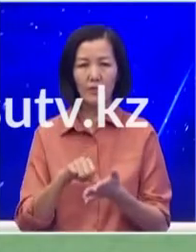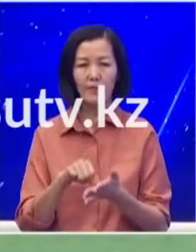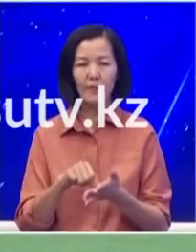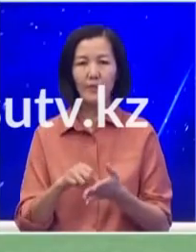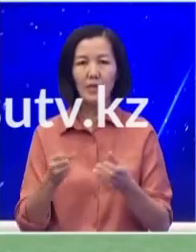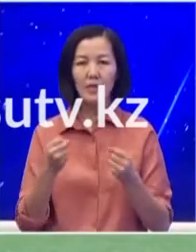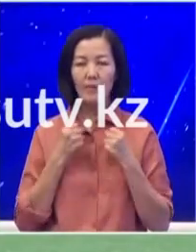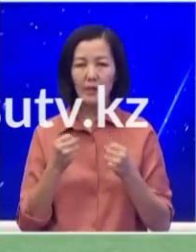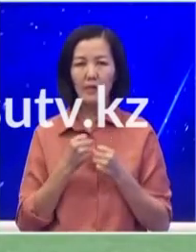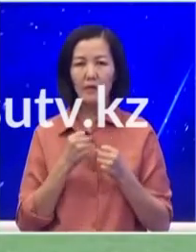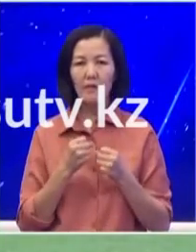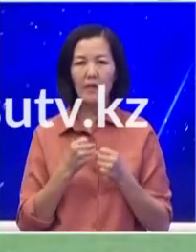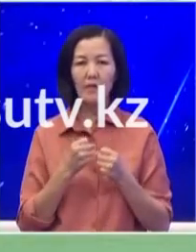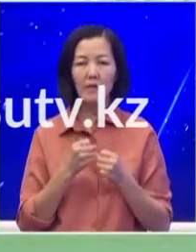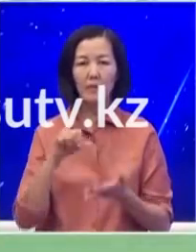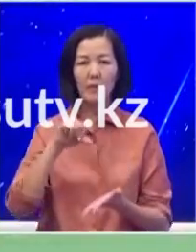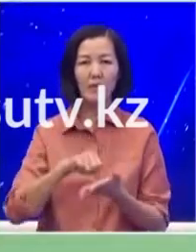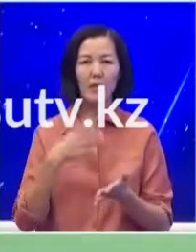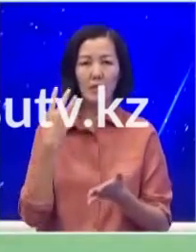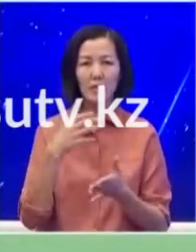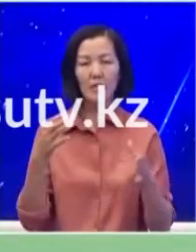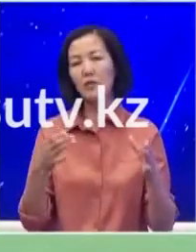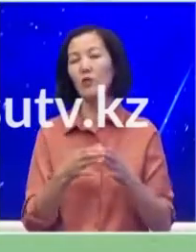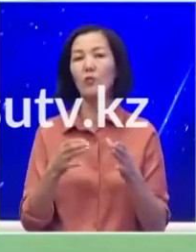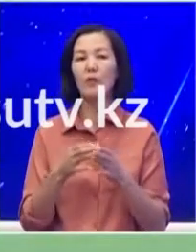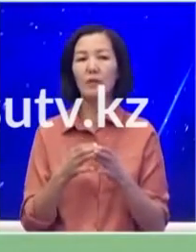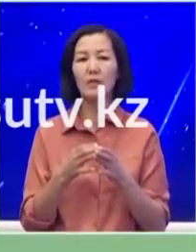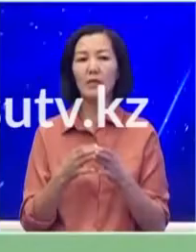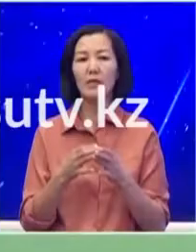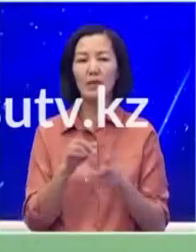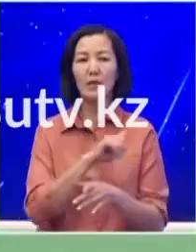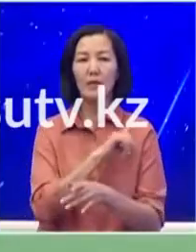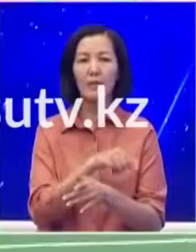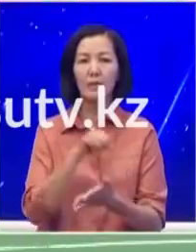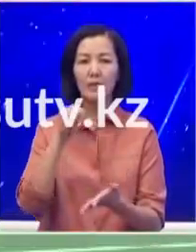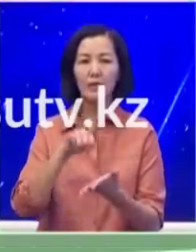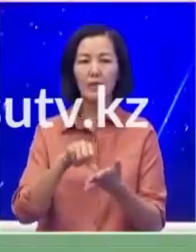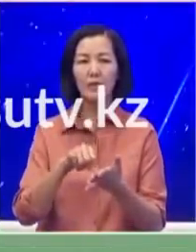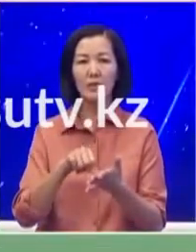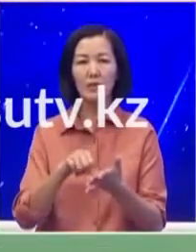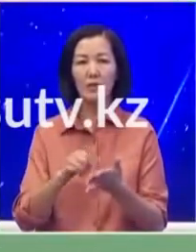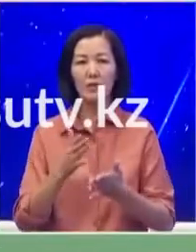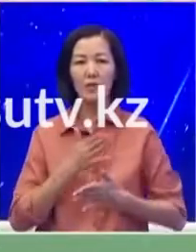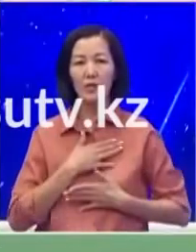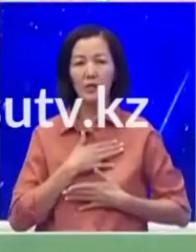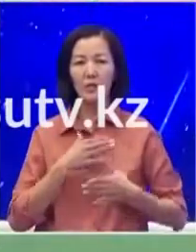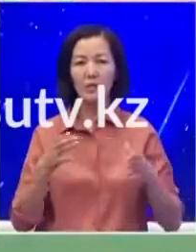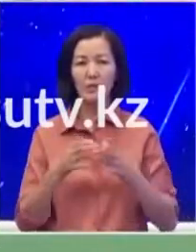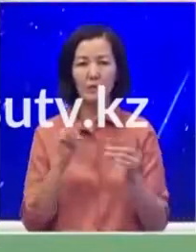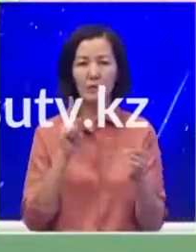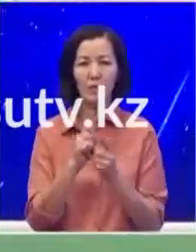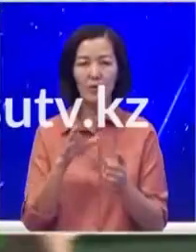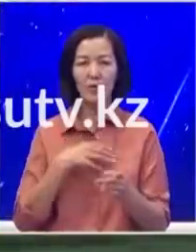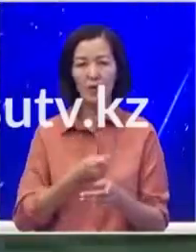спортивные амбиции показывают также представители Кызылординской области. Именно с этой командой предстоит вести борьбу за чемпионство нашим землякам во